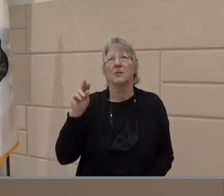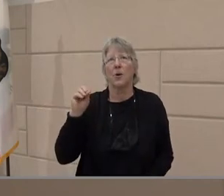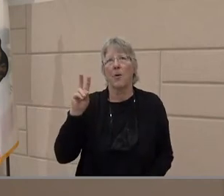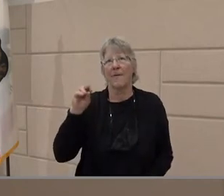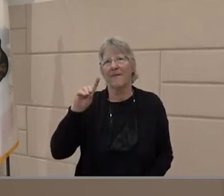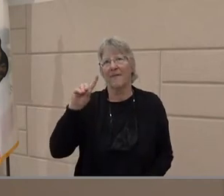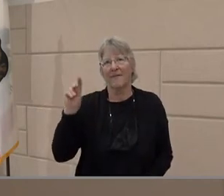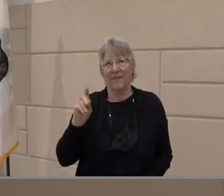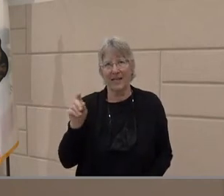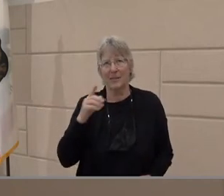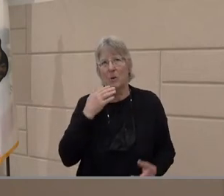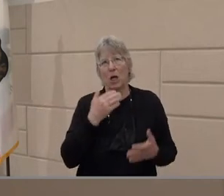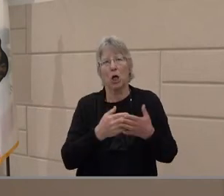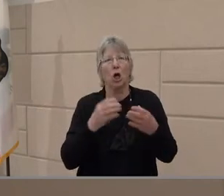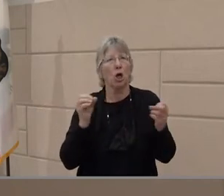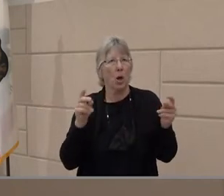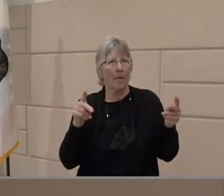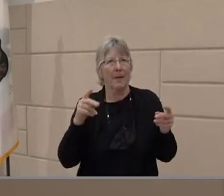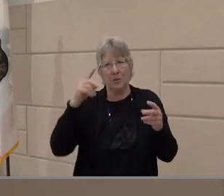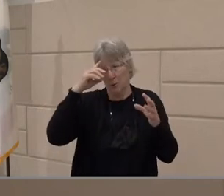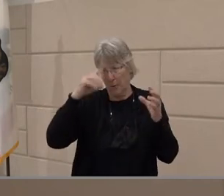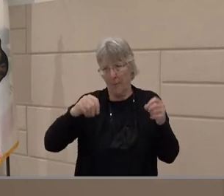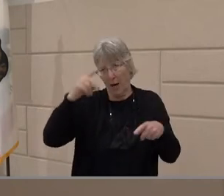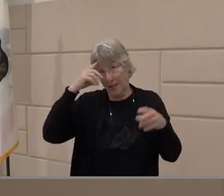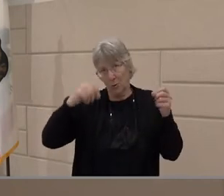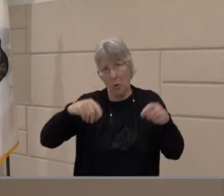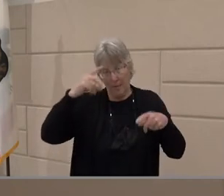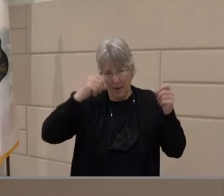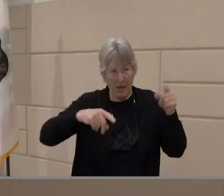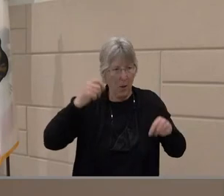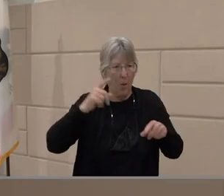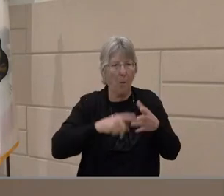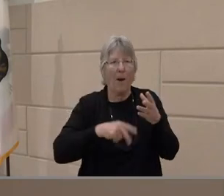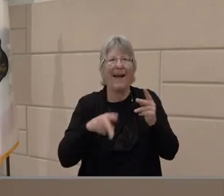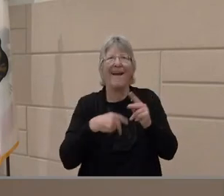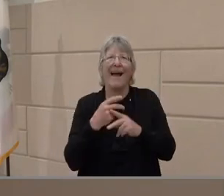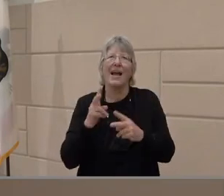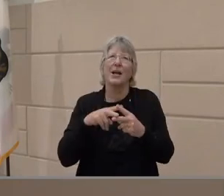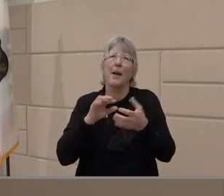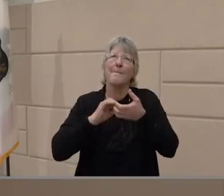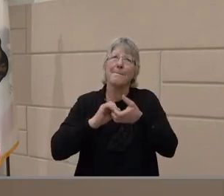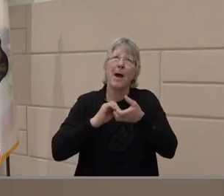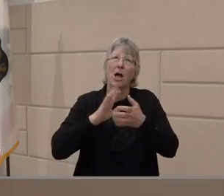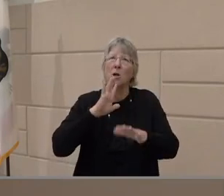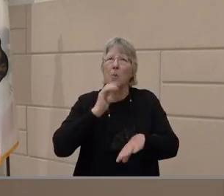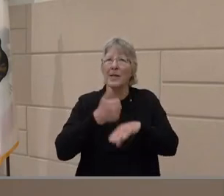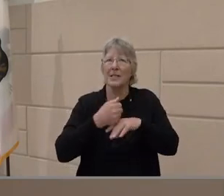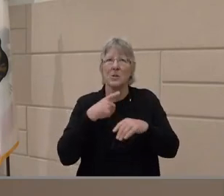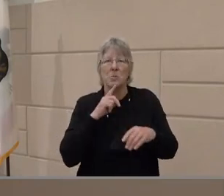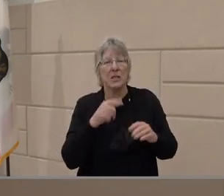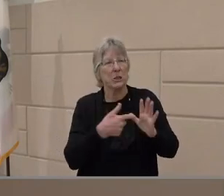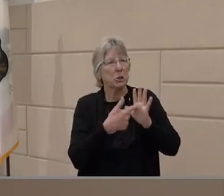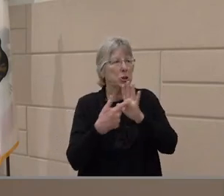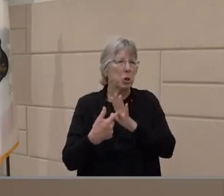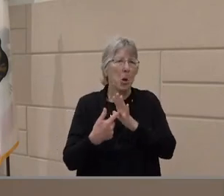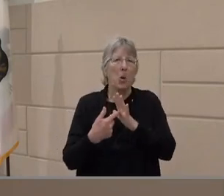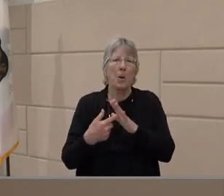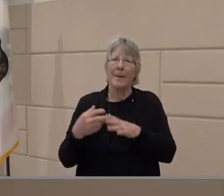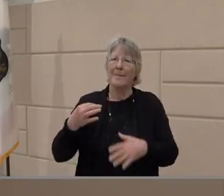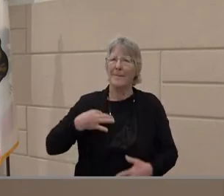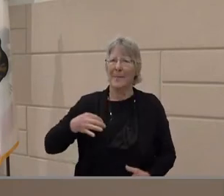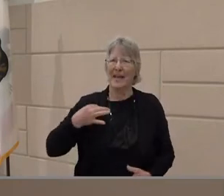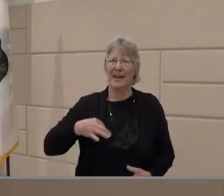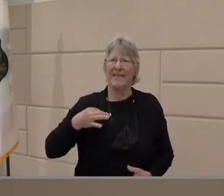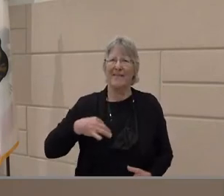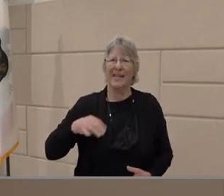កឡើងវិញទៀតអំពីឱកាសសម្រាប់គិតមើលឡើងវិញថាតើយើងអាចបង្កើតដៃគូជាមួយអ្នកណាផ្សេ